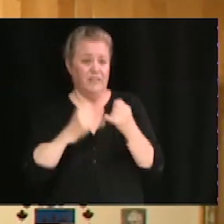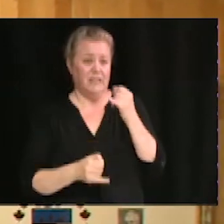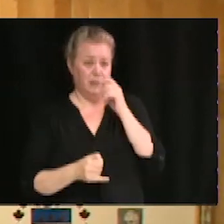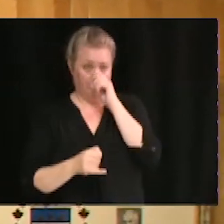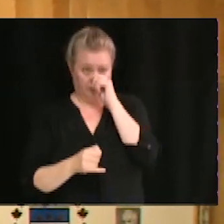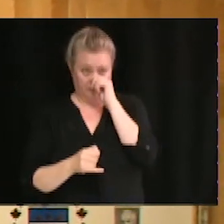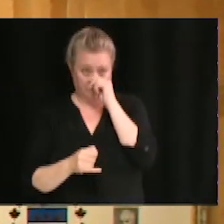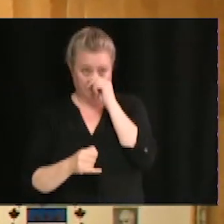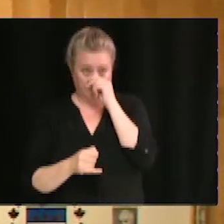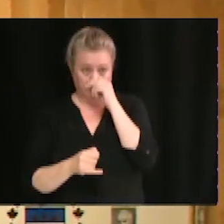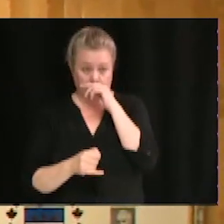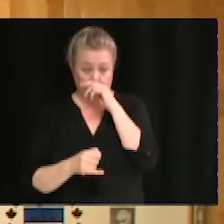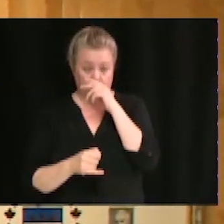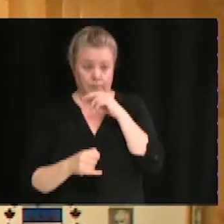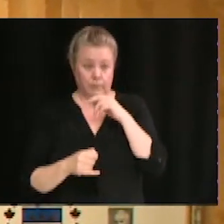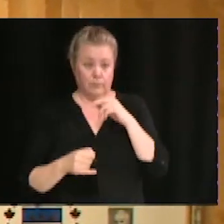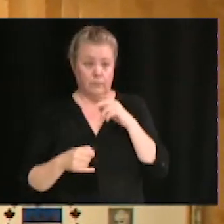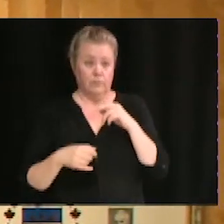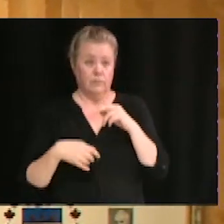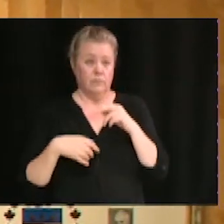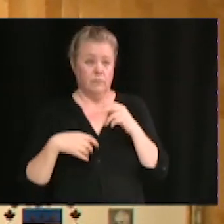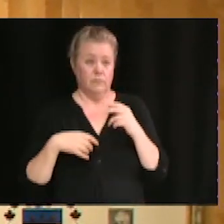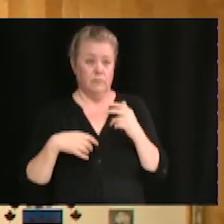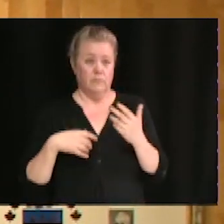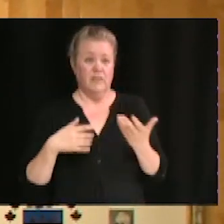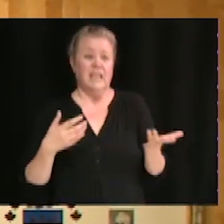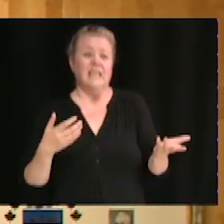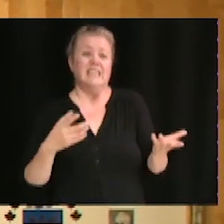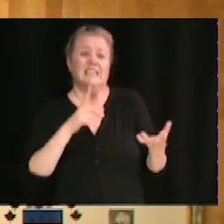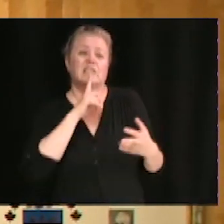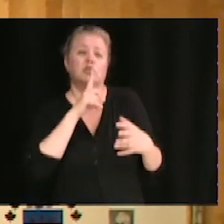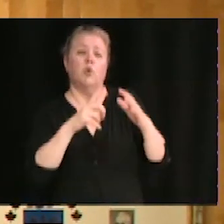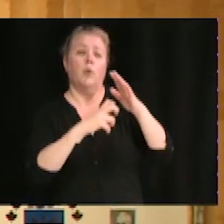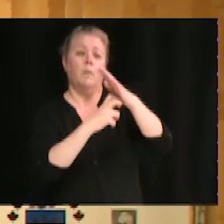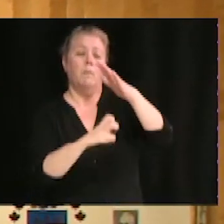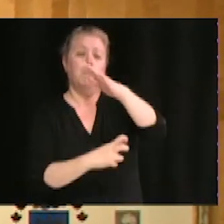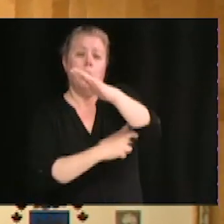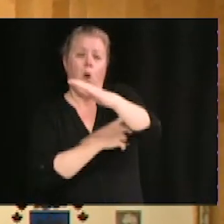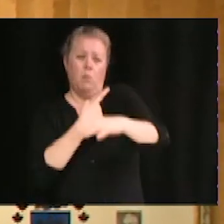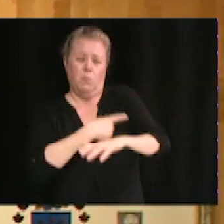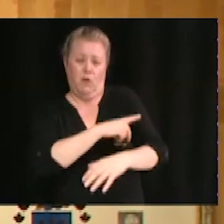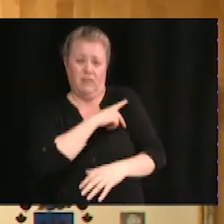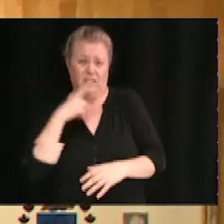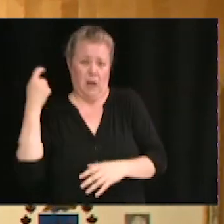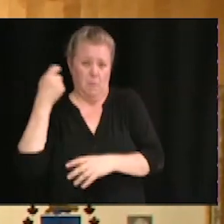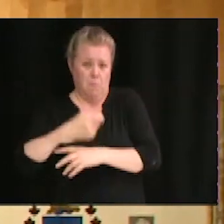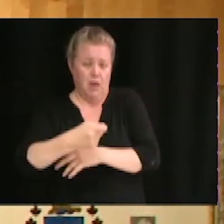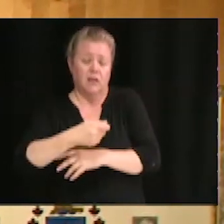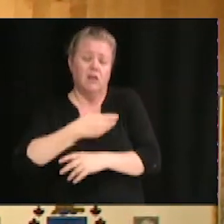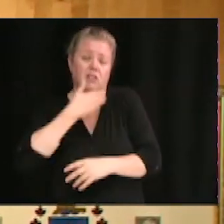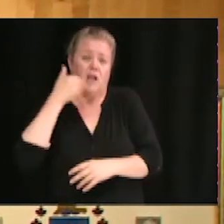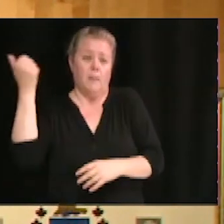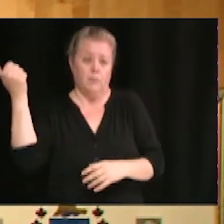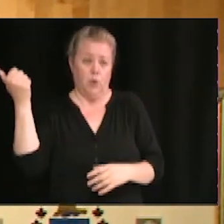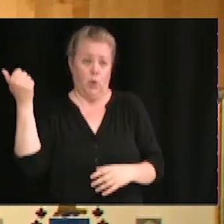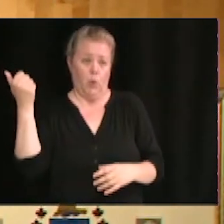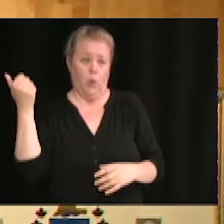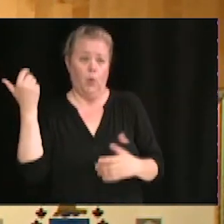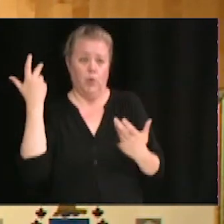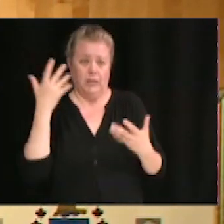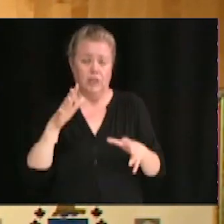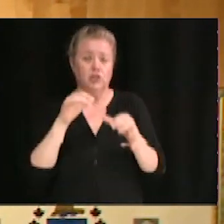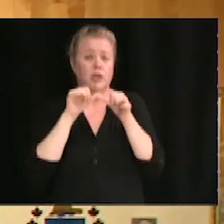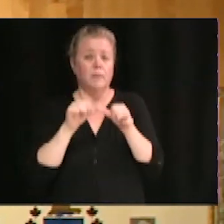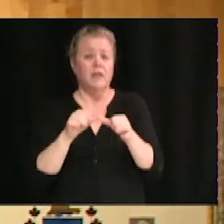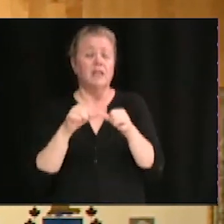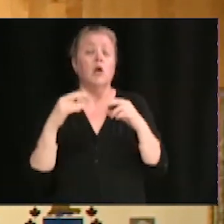Bon, puis en même temps, comment ça va coûter? C'est sûr que le pont, c'est le provincial qui paye ça, puis tant mieux, ça a besoin. J'ai dû rester à Boulevard